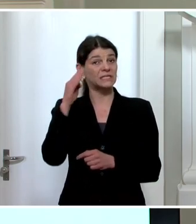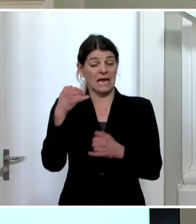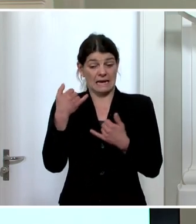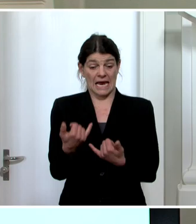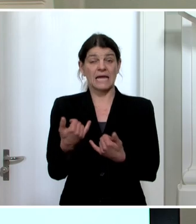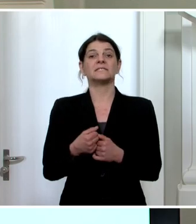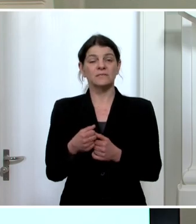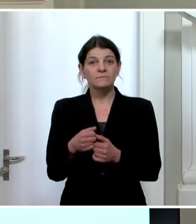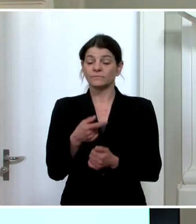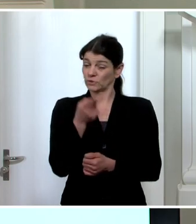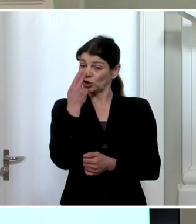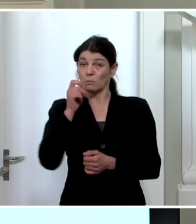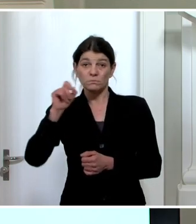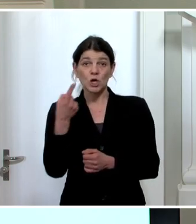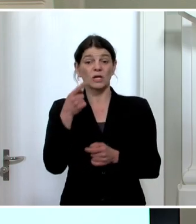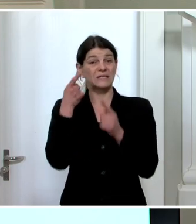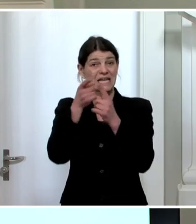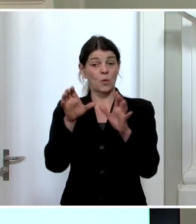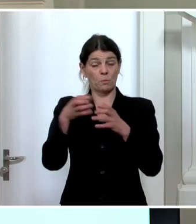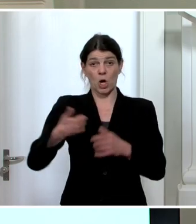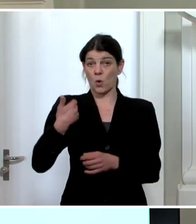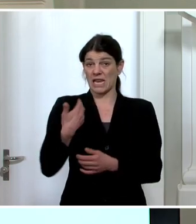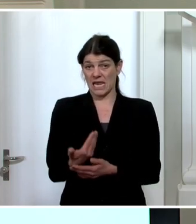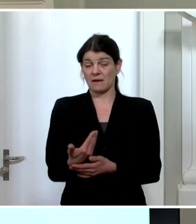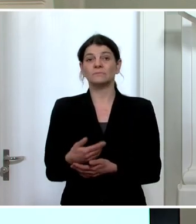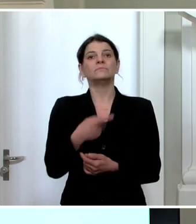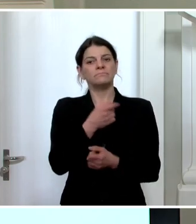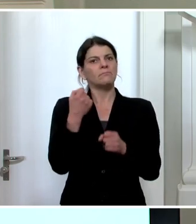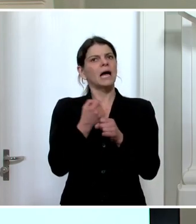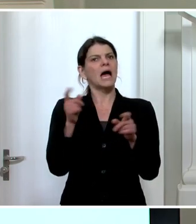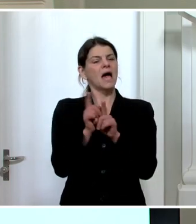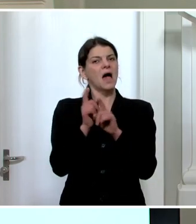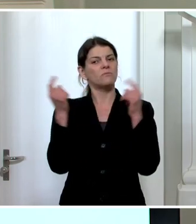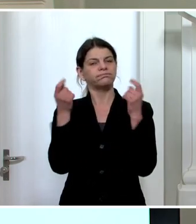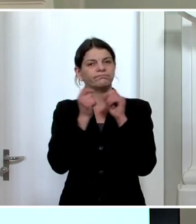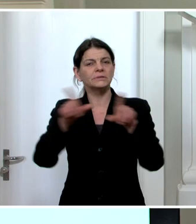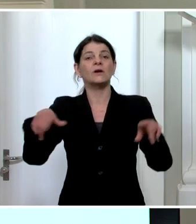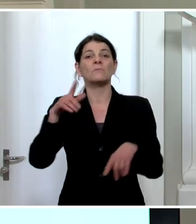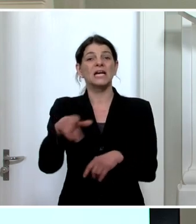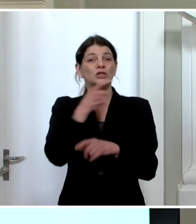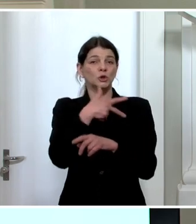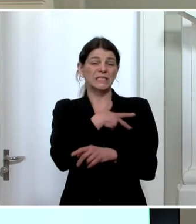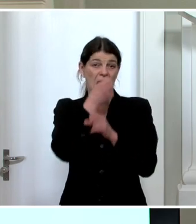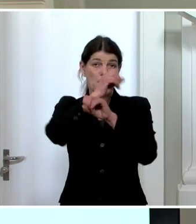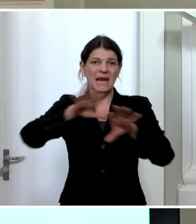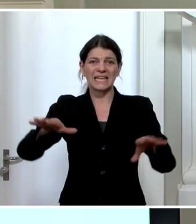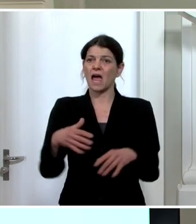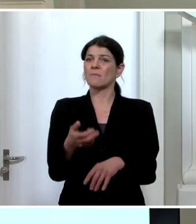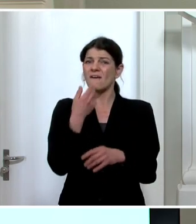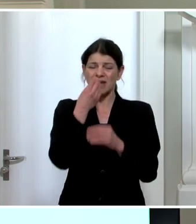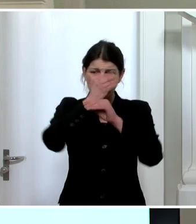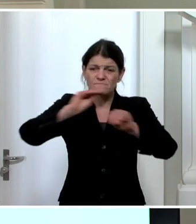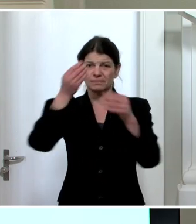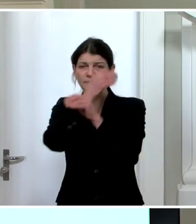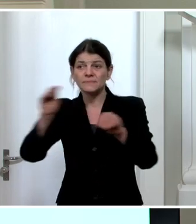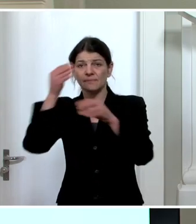für diese Zielgruppe der Jugendlichen ab heute eine Kampagne über die sozialen Medien und gezielt die Jugendlichen